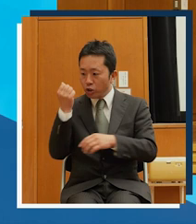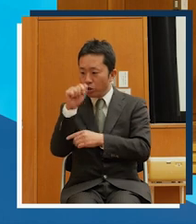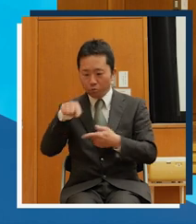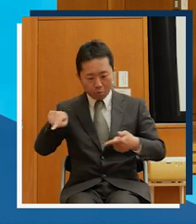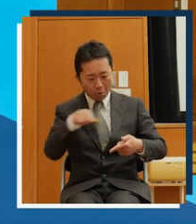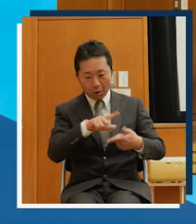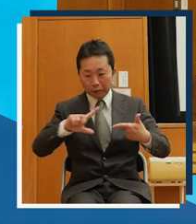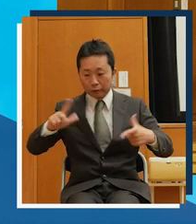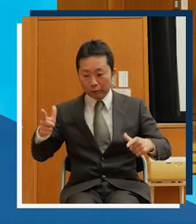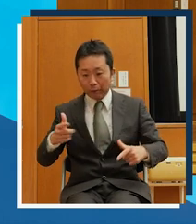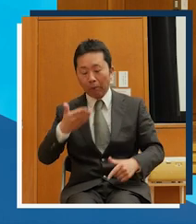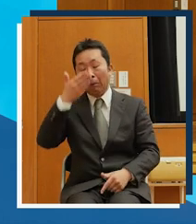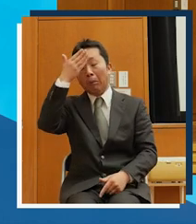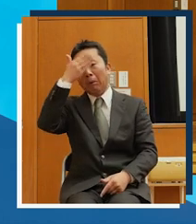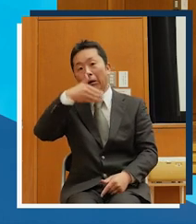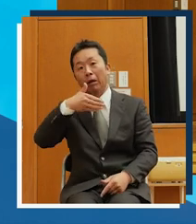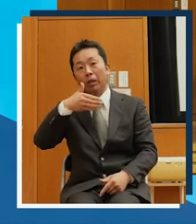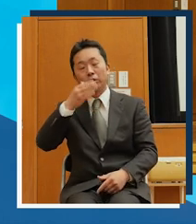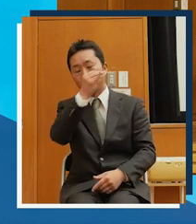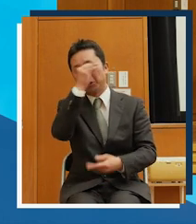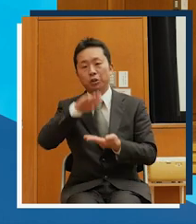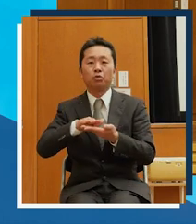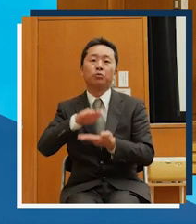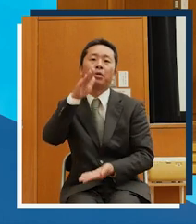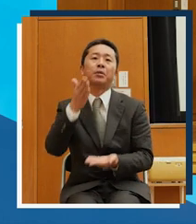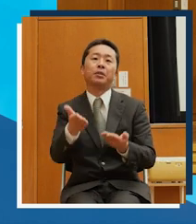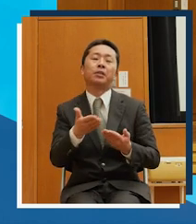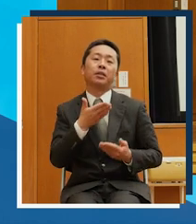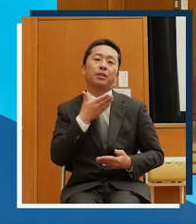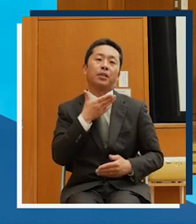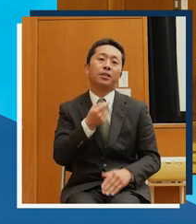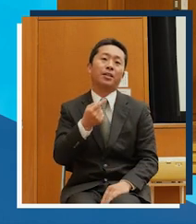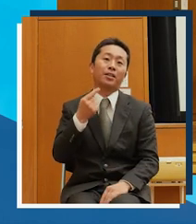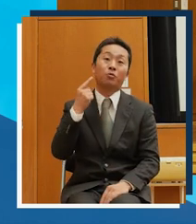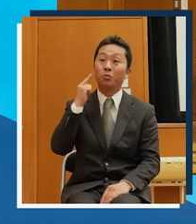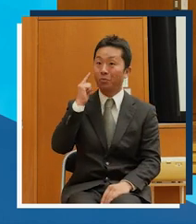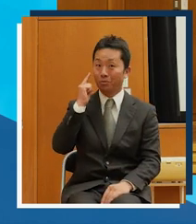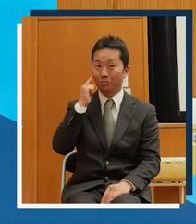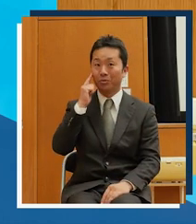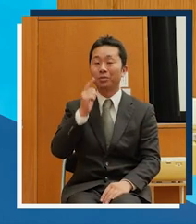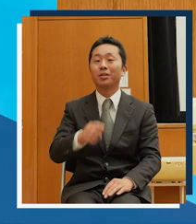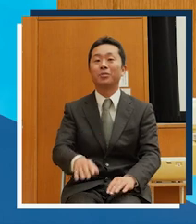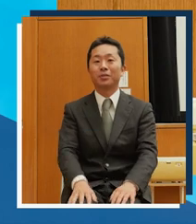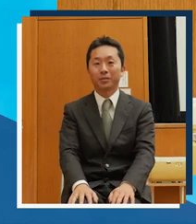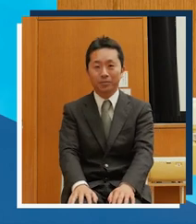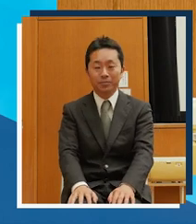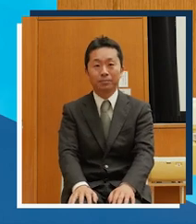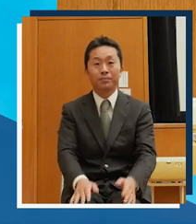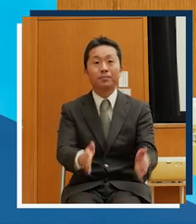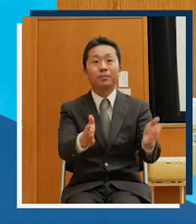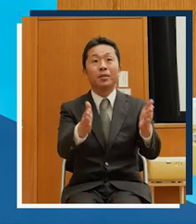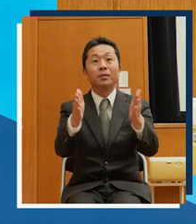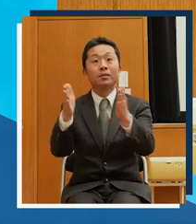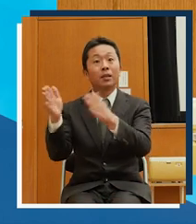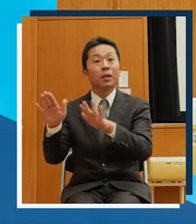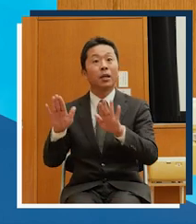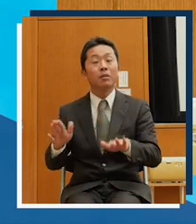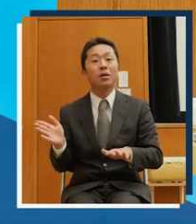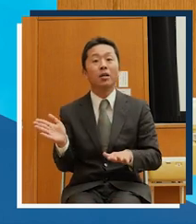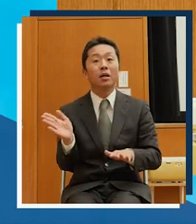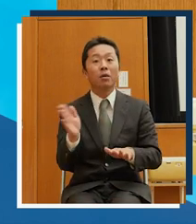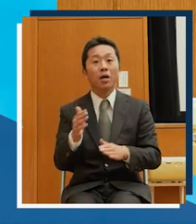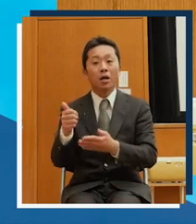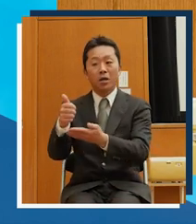よいう感じで沖縄への知識を深めていっていただけたらありがたいかなという風に思いますさてこれから